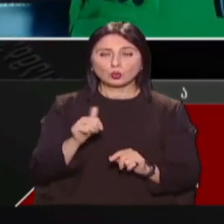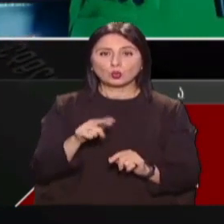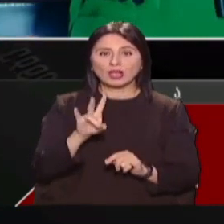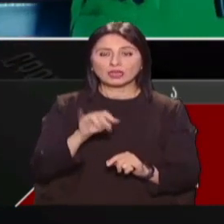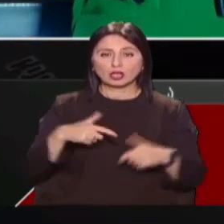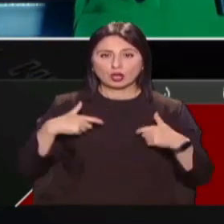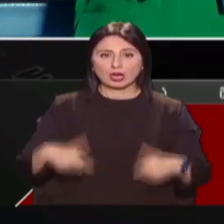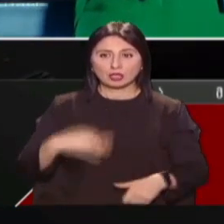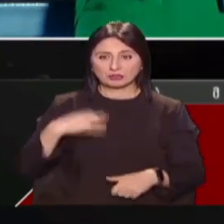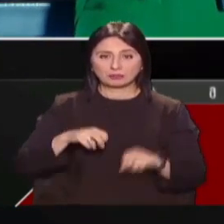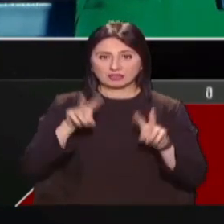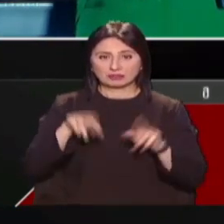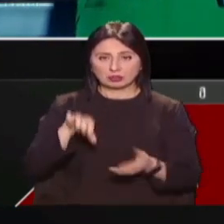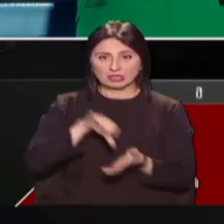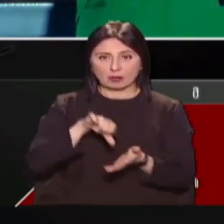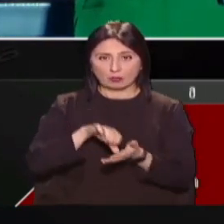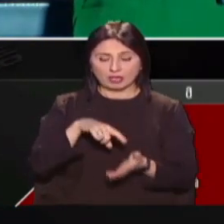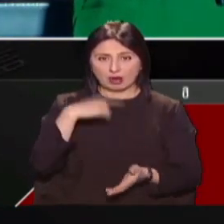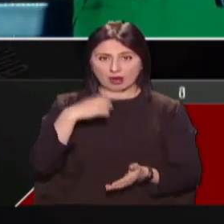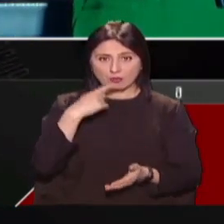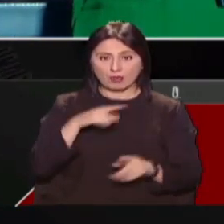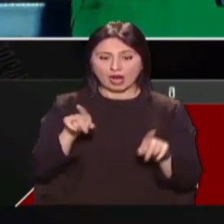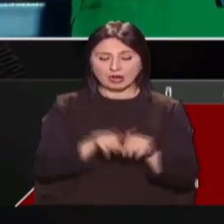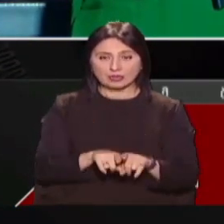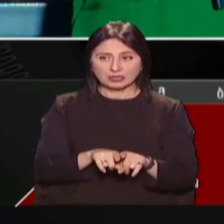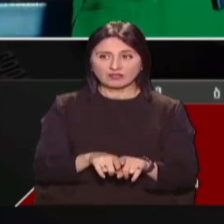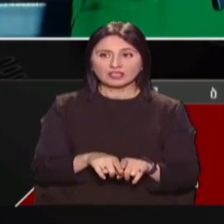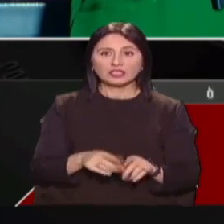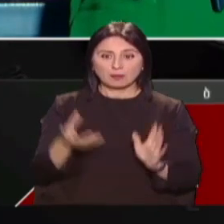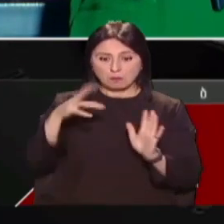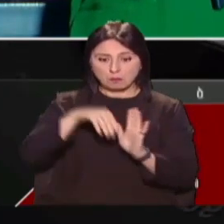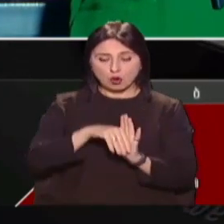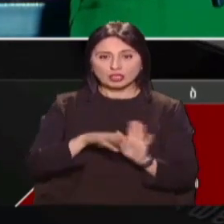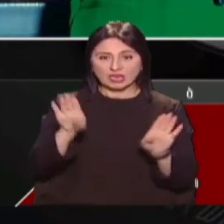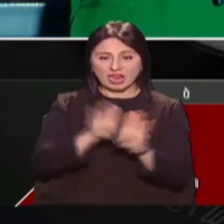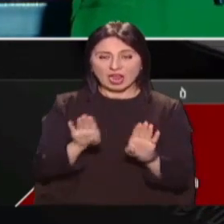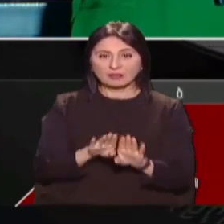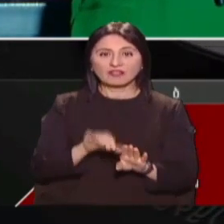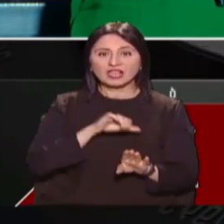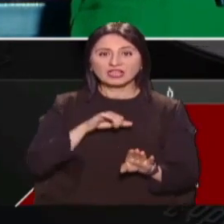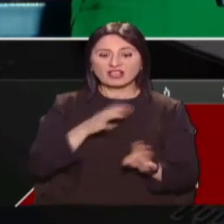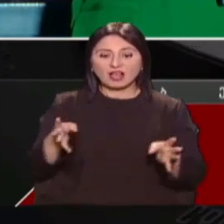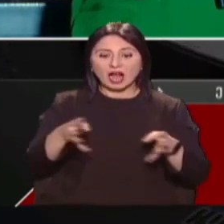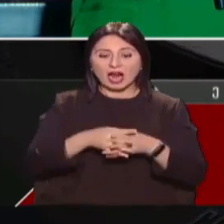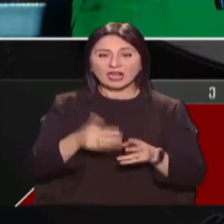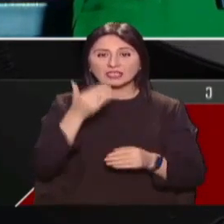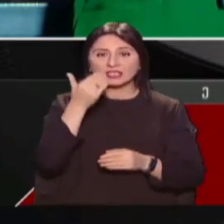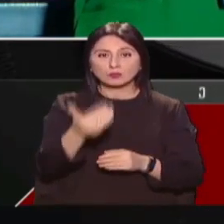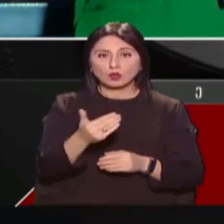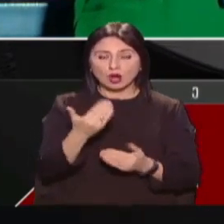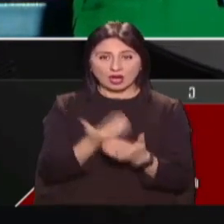ნატოს გენერალური მდივნის სპეციალური წარმომადგენელი ამბობს, ასევე მოიცავს და ემთხვევა თავად ჩრდილოატლანტიკური